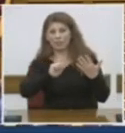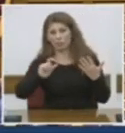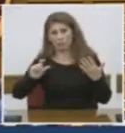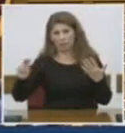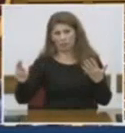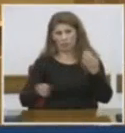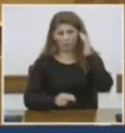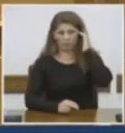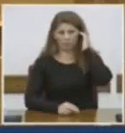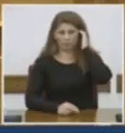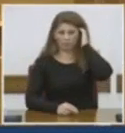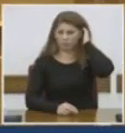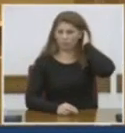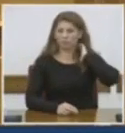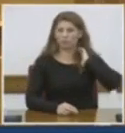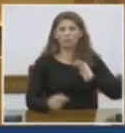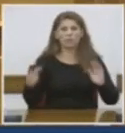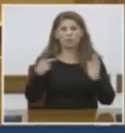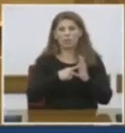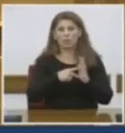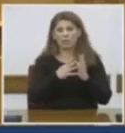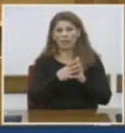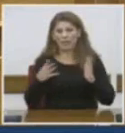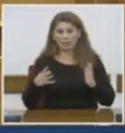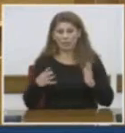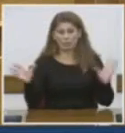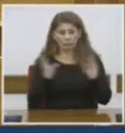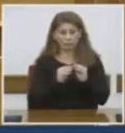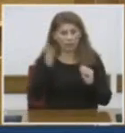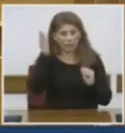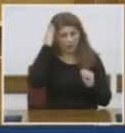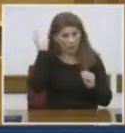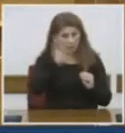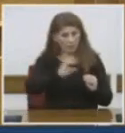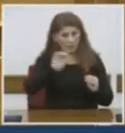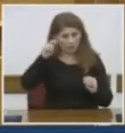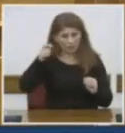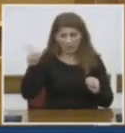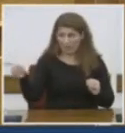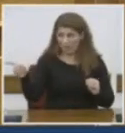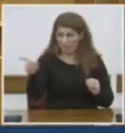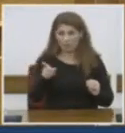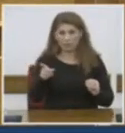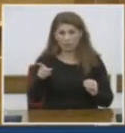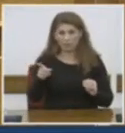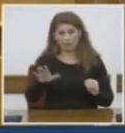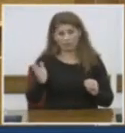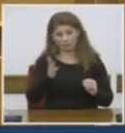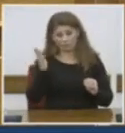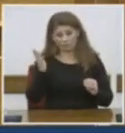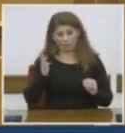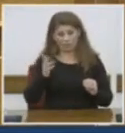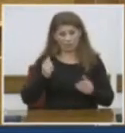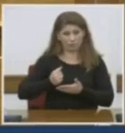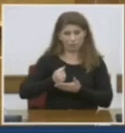δισεκατομμύρια ευρώ το 2019. Συνολική κεφαλοποίηση της ΔΕΗ, την οποία εσείς είχατε δίθεν εξηγιάνει. Πόσοι ήταν, κύριε